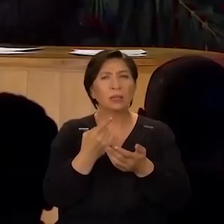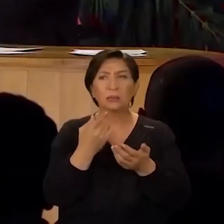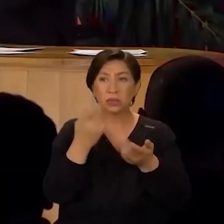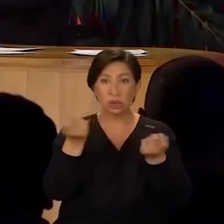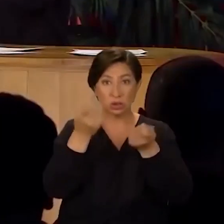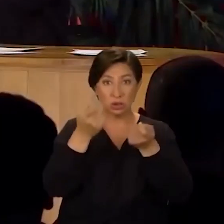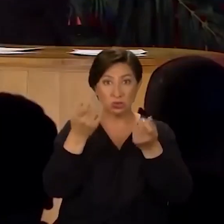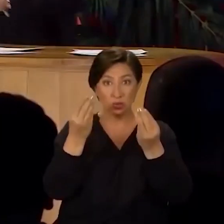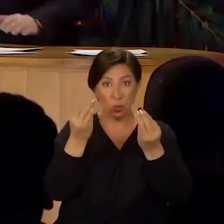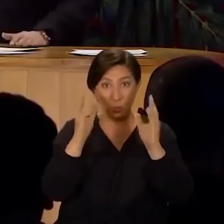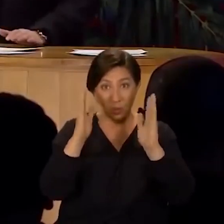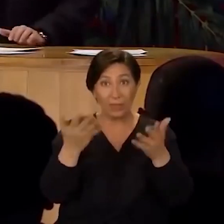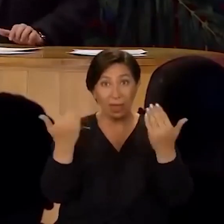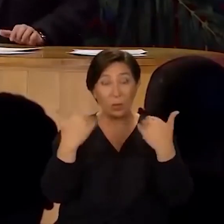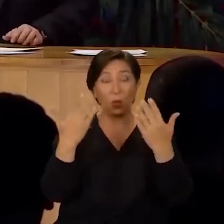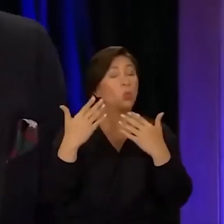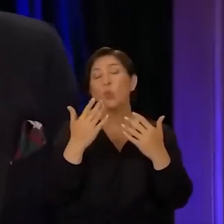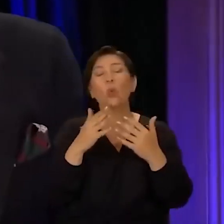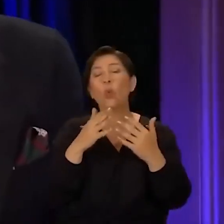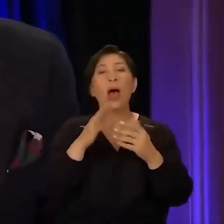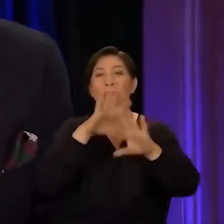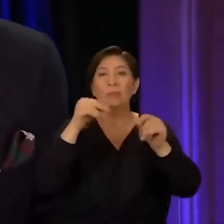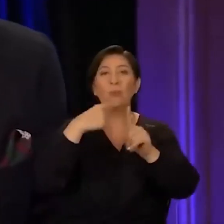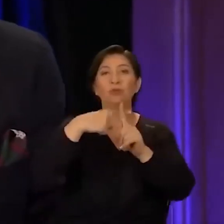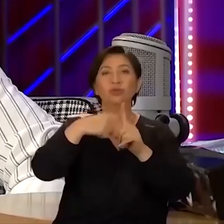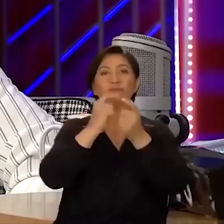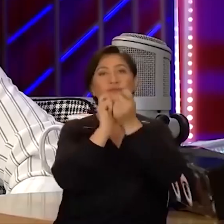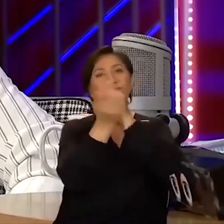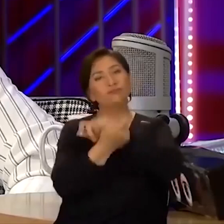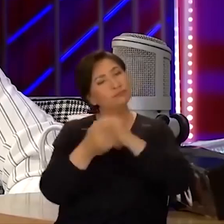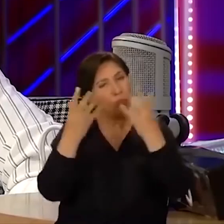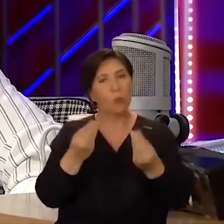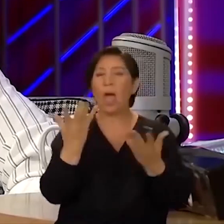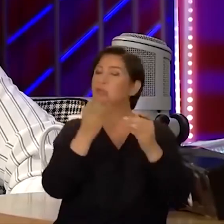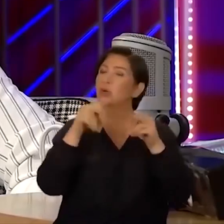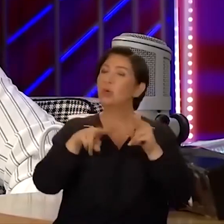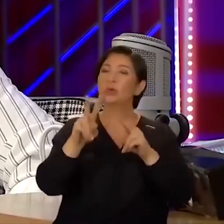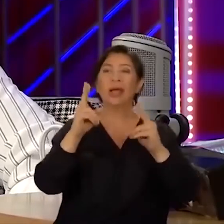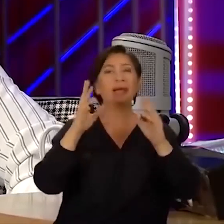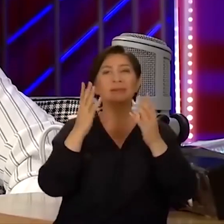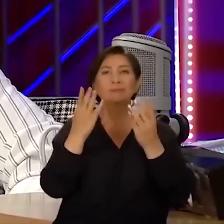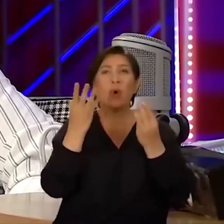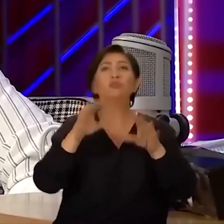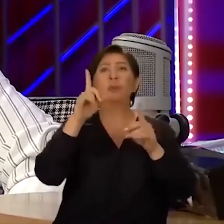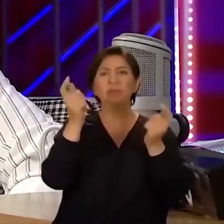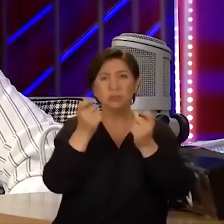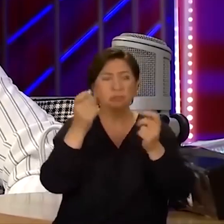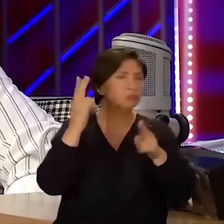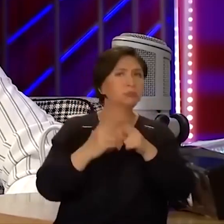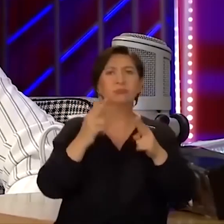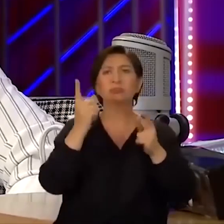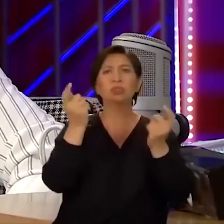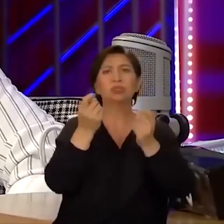yani işler açılıyor Onunla beraber her şey pozitife dönüşebiliyor her şey yolunda gidiyor ve olmayacak bir